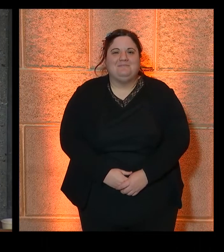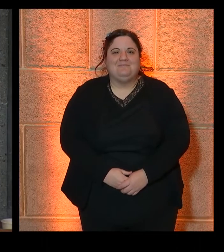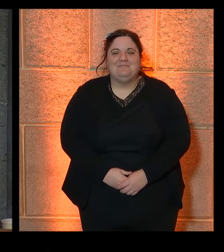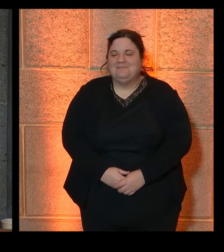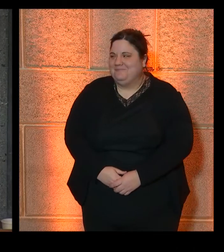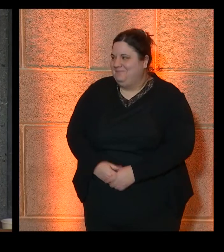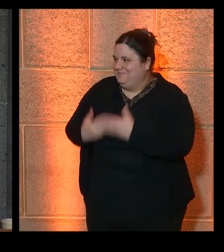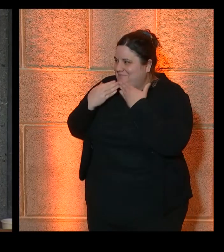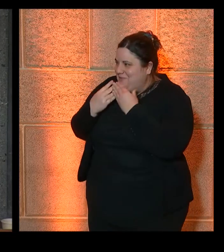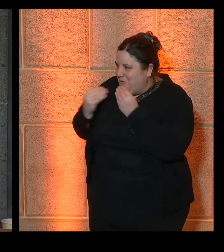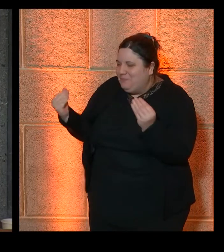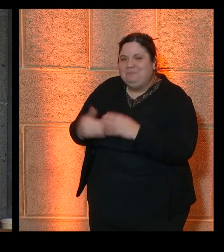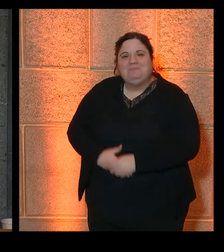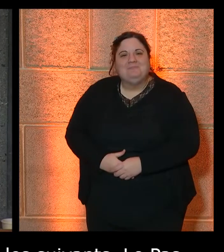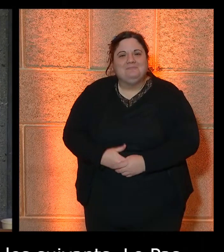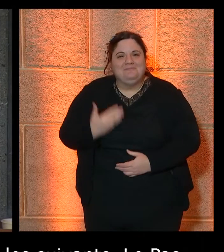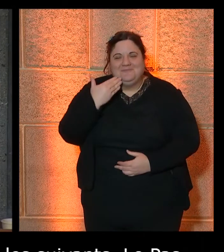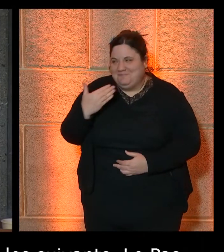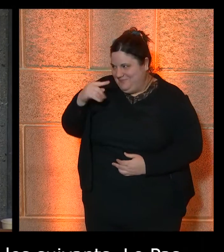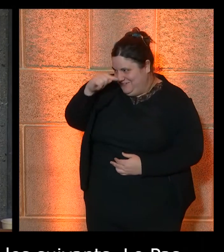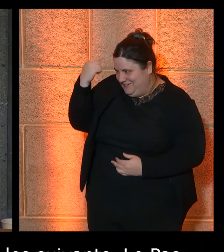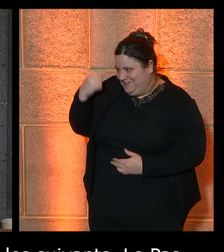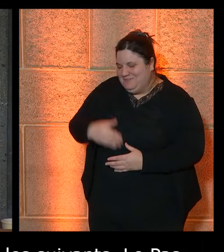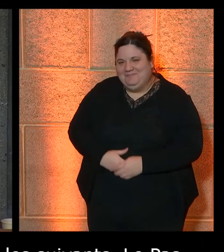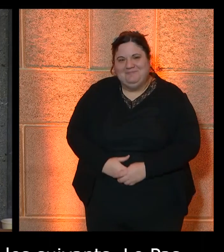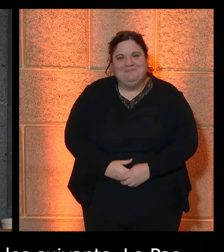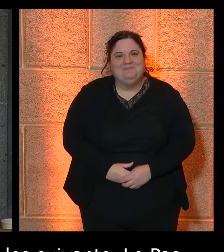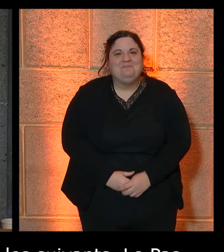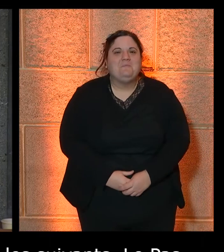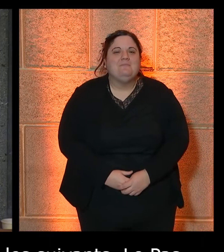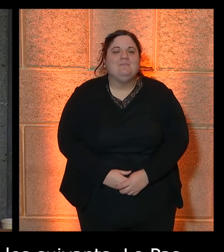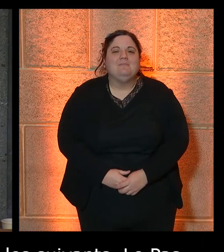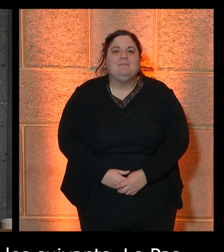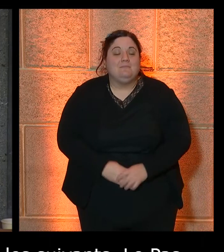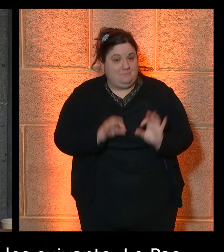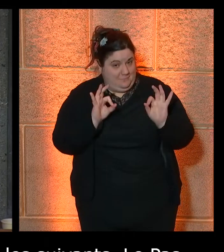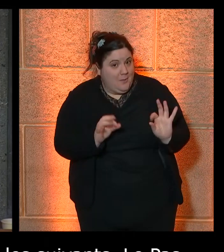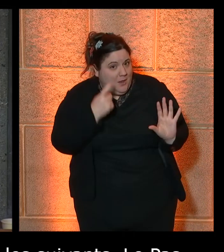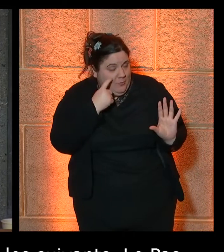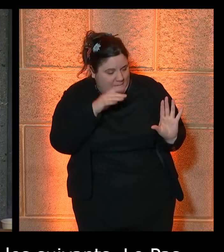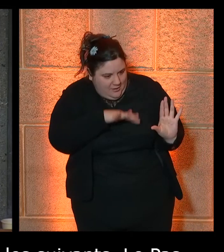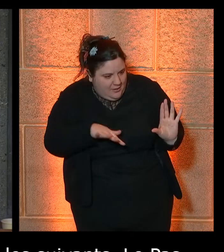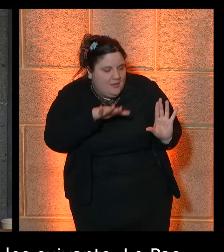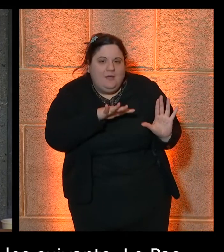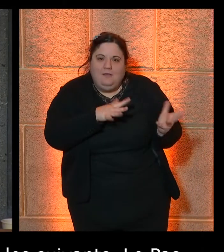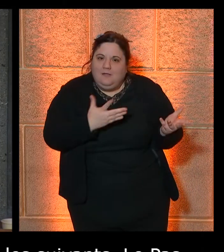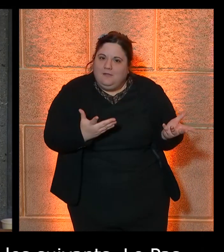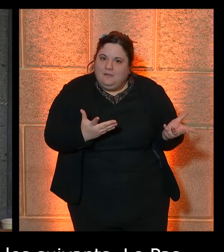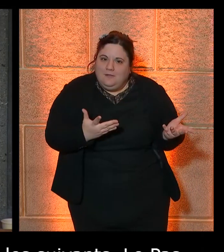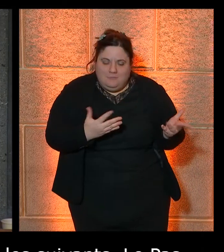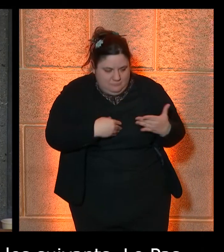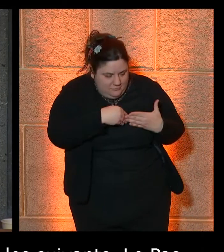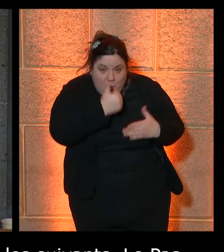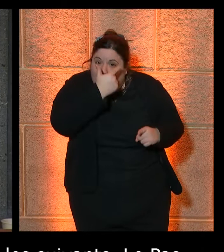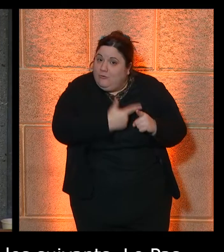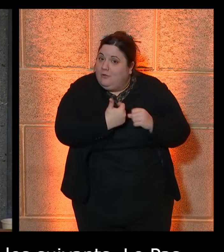Merci beaucoup Cédric. Alors, comme je disais, l'Observatoire il va démarrer la diffusion de ses relevés